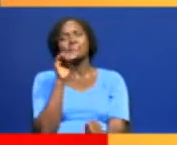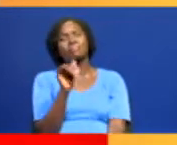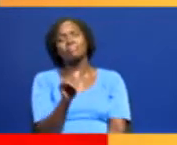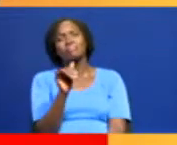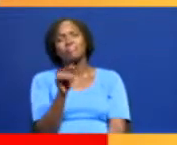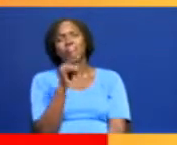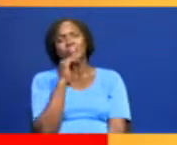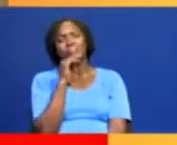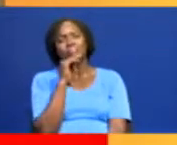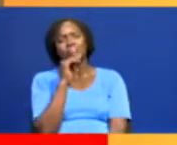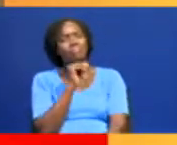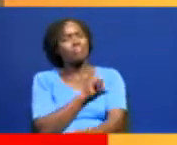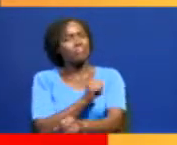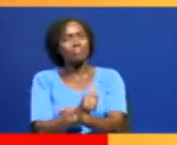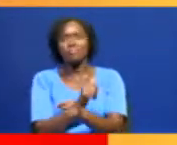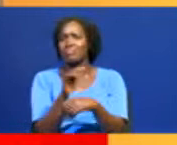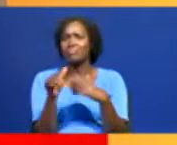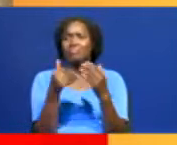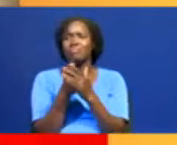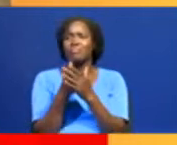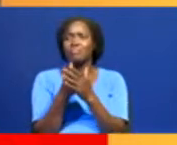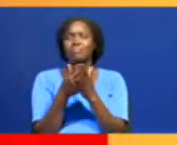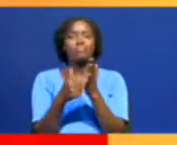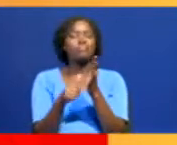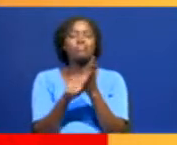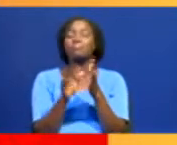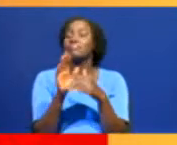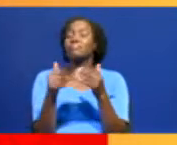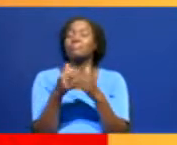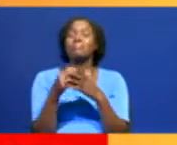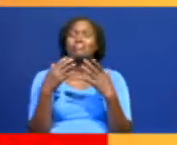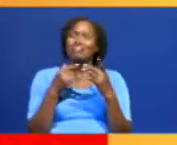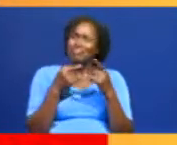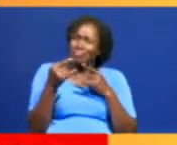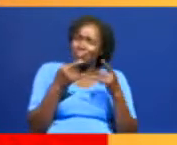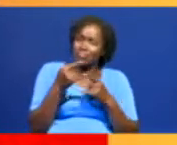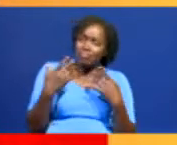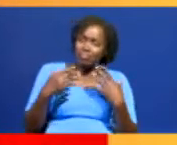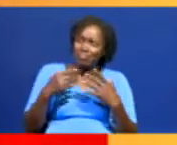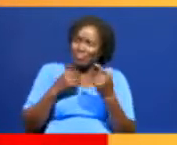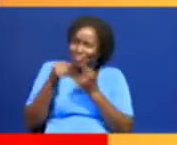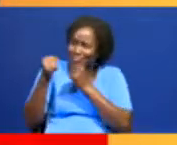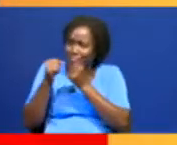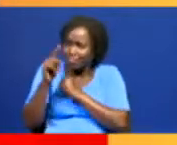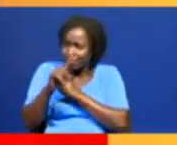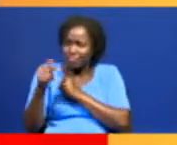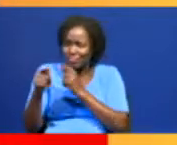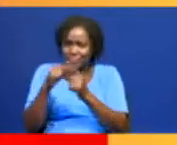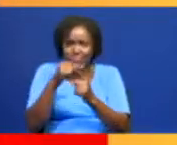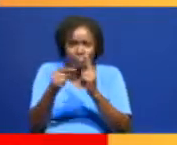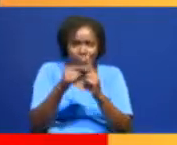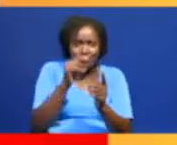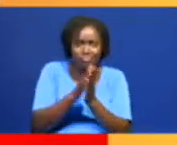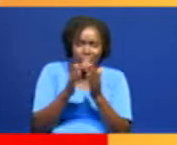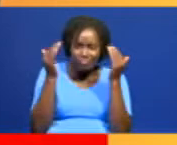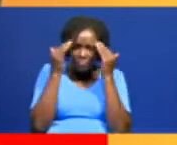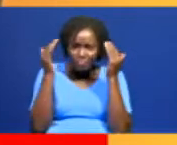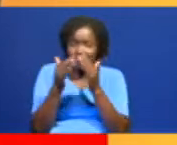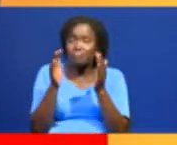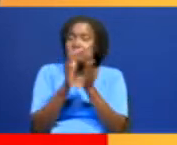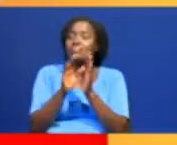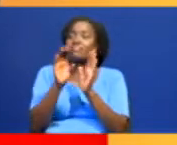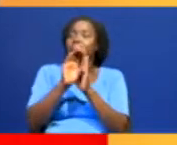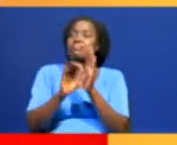pengine anachukua mamlaka yote ndio ameleta shida hii, watu kungangania urais mpaka watu wakapigana. So watu waliangalia sana katika katiba hii